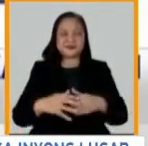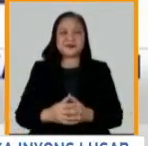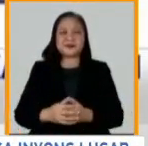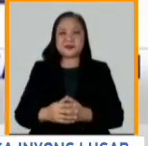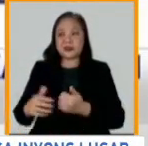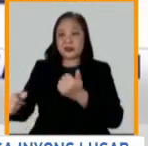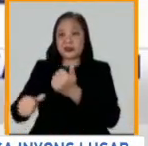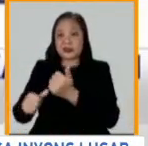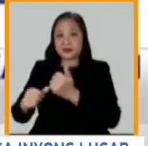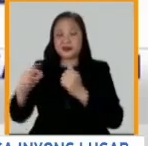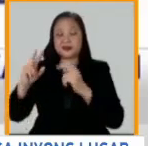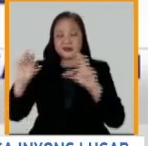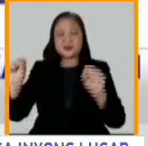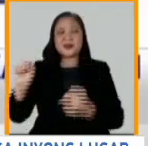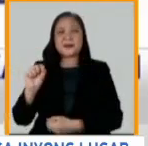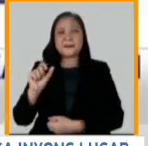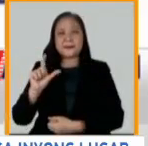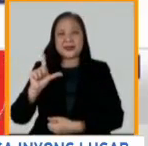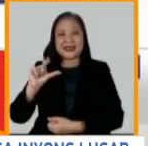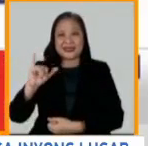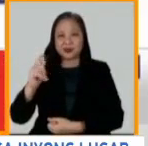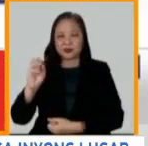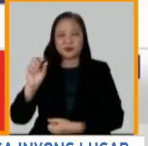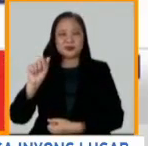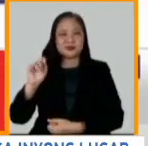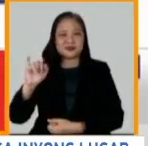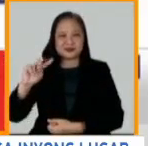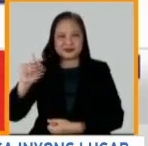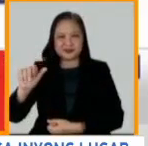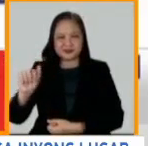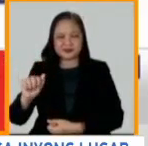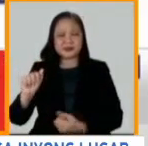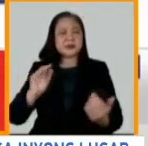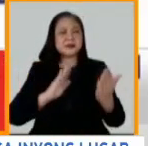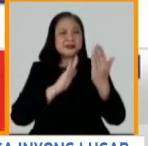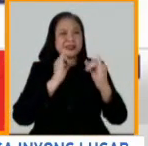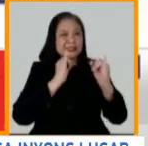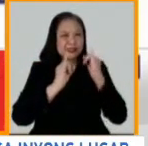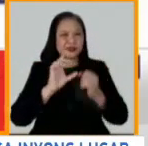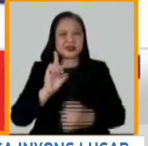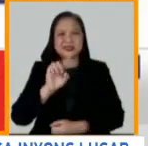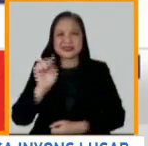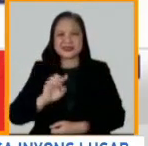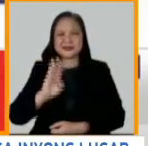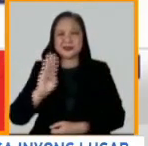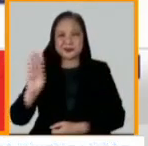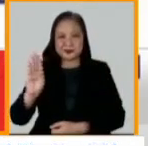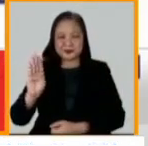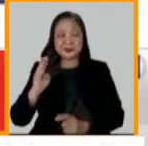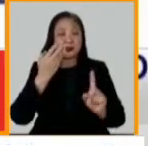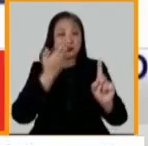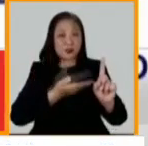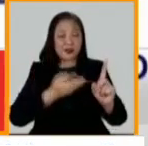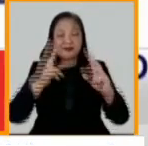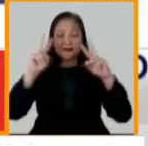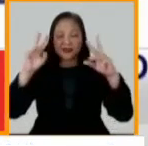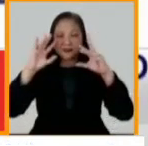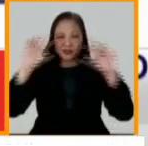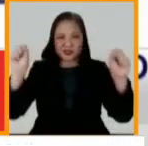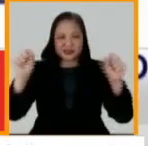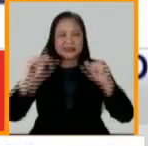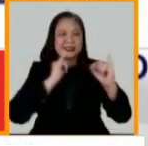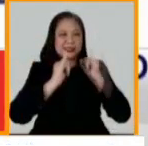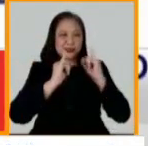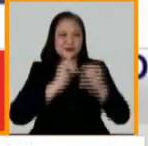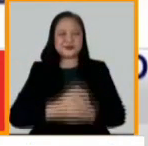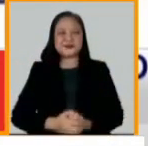List Representative Lito Atienza humarap sa Super Radio DZBB, Ikaw na ba? The Vice Presidential Interviews. Nang tanungin tungkol